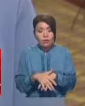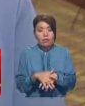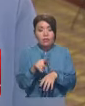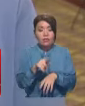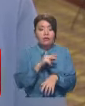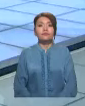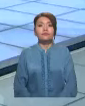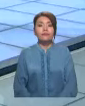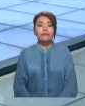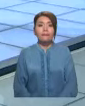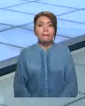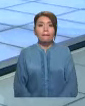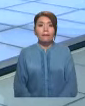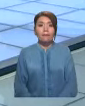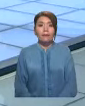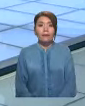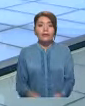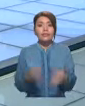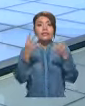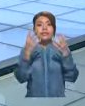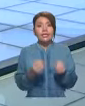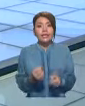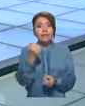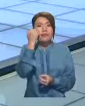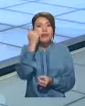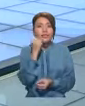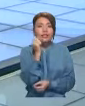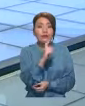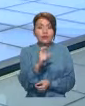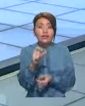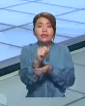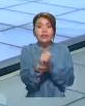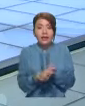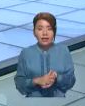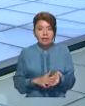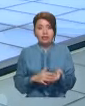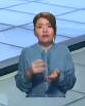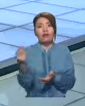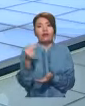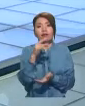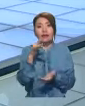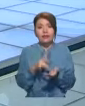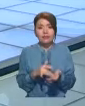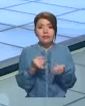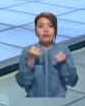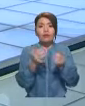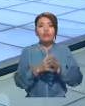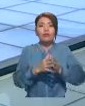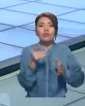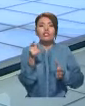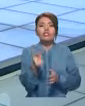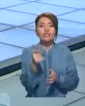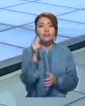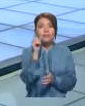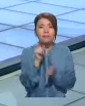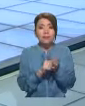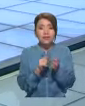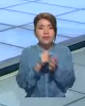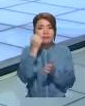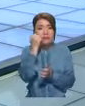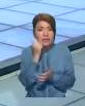работа. День пожилых людей продолжают отмечать в Астане. На этот раз для более чем 1000 пенсионеров и